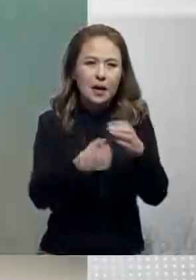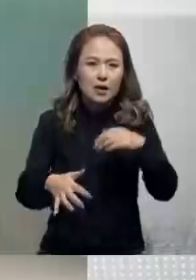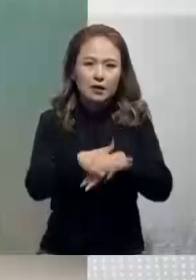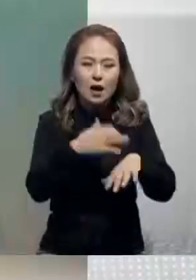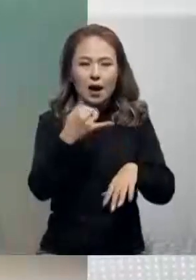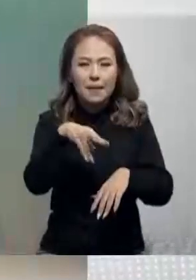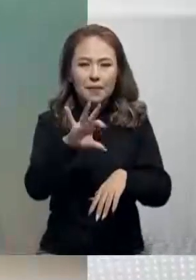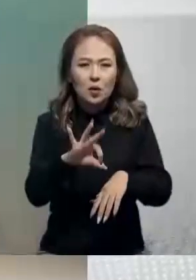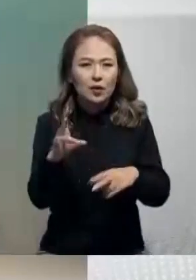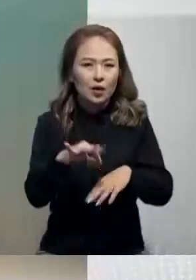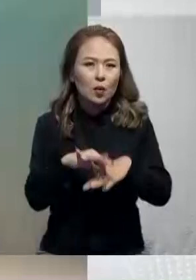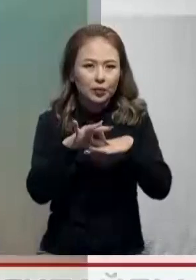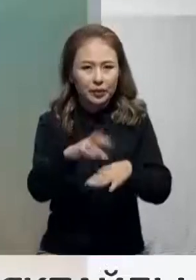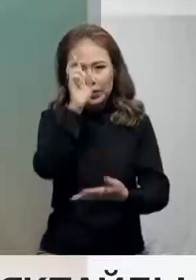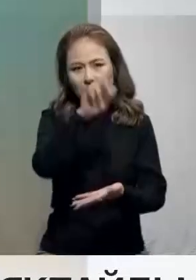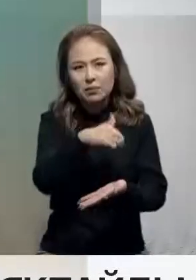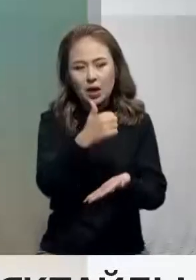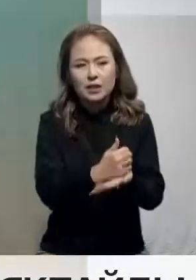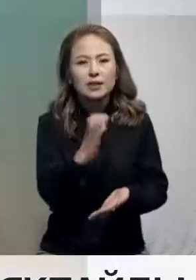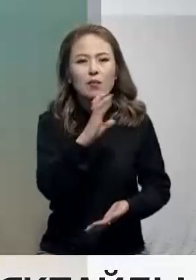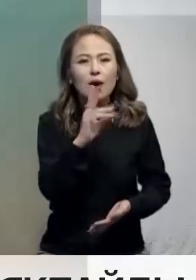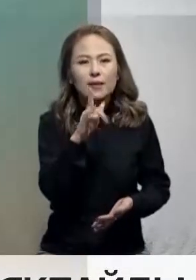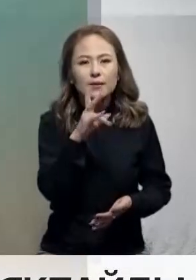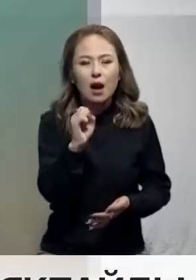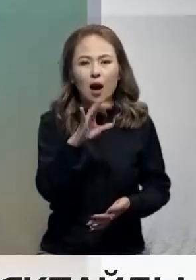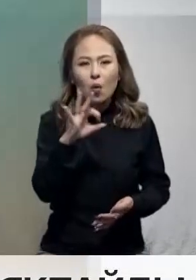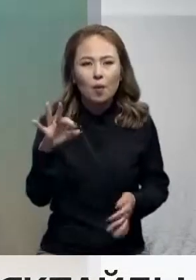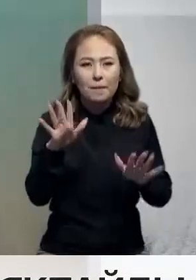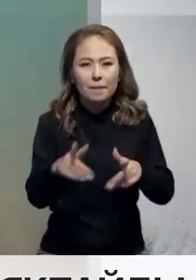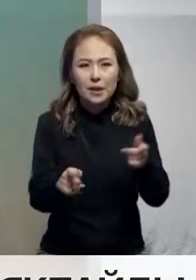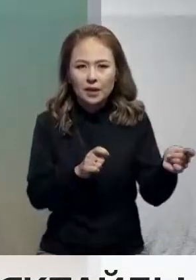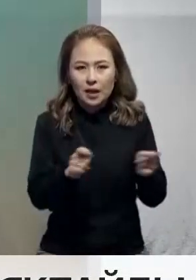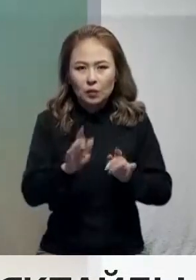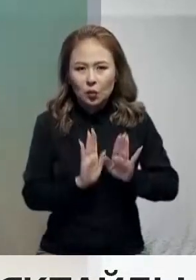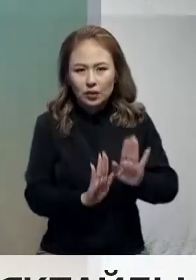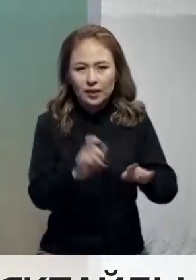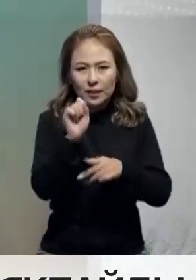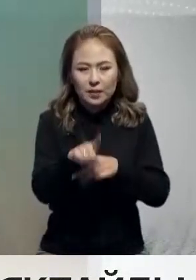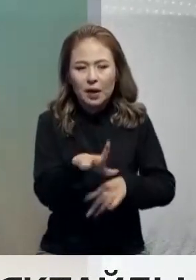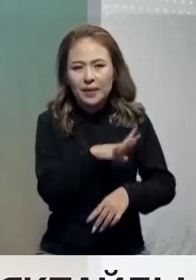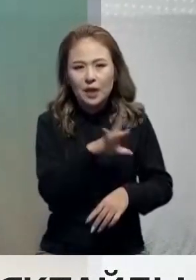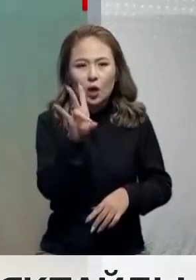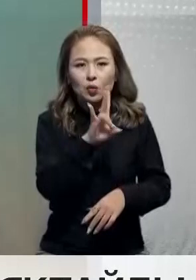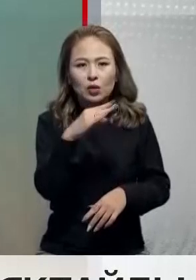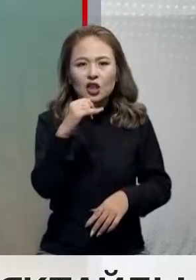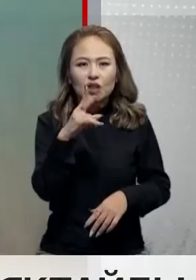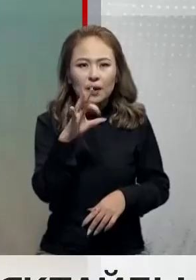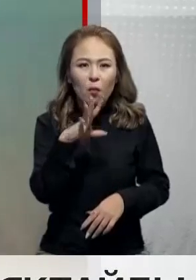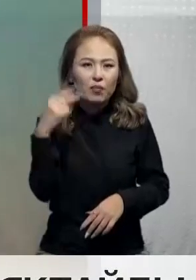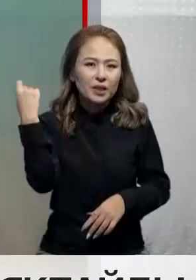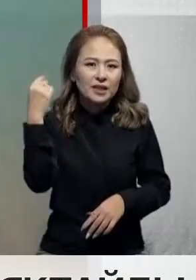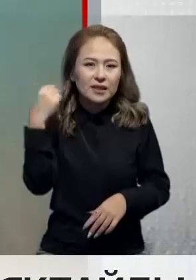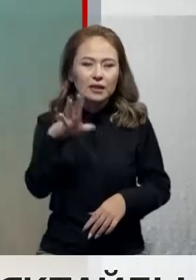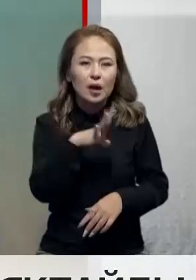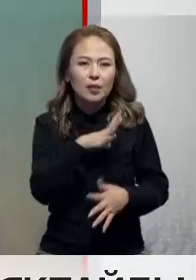IPO өткізуі қажет. Мемлекет басшысы Самұрық-Қазына акционерлік қоғамының басқарма төрағасына осындай тапсырма берді. Нұрлан